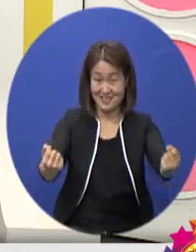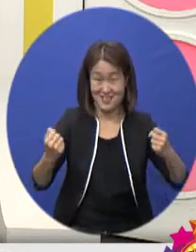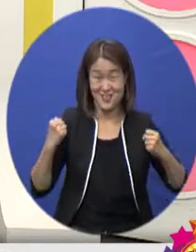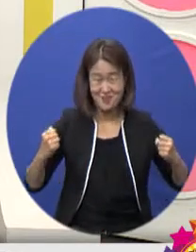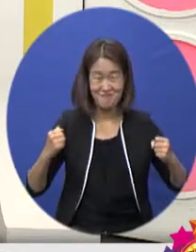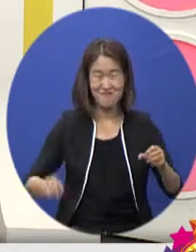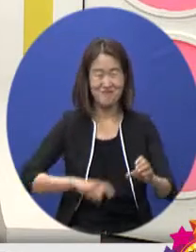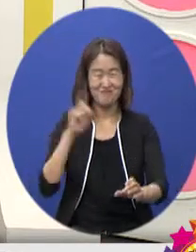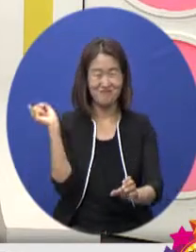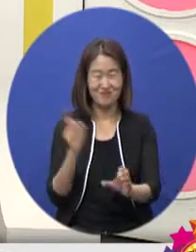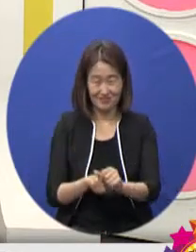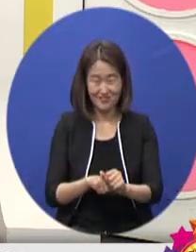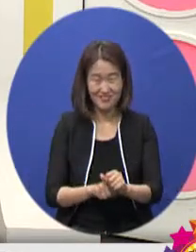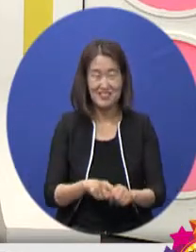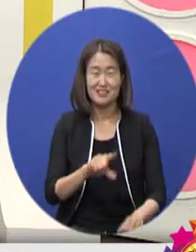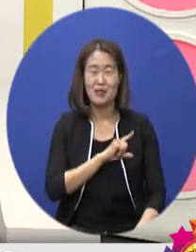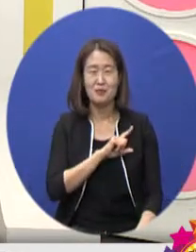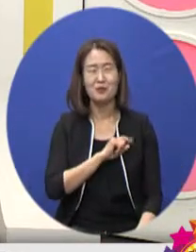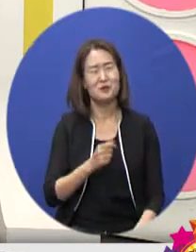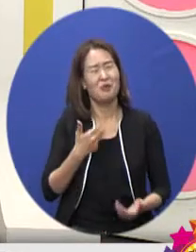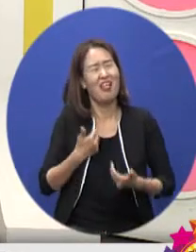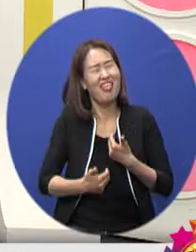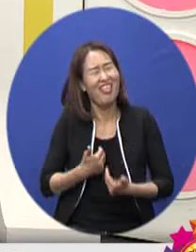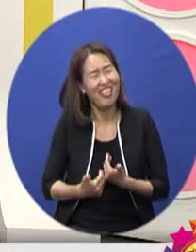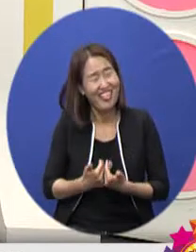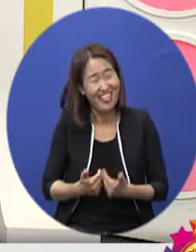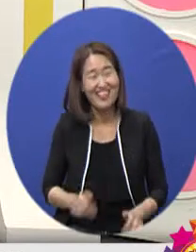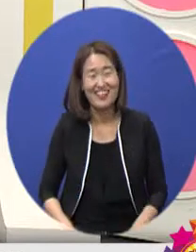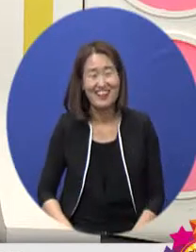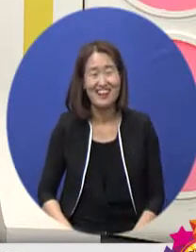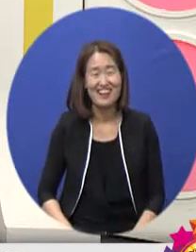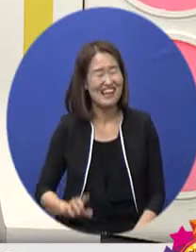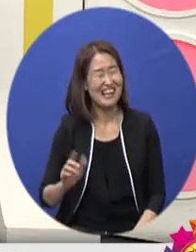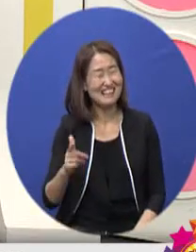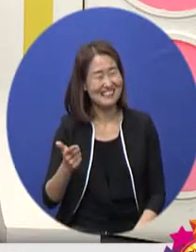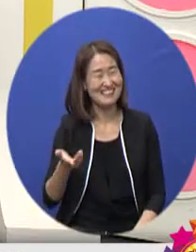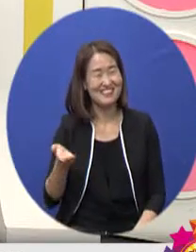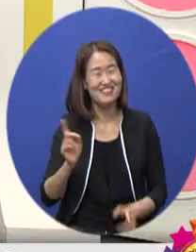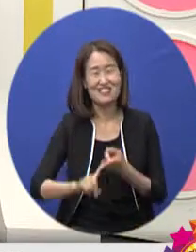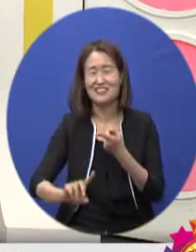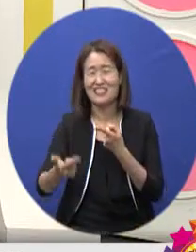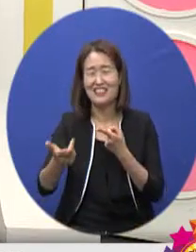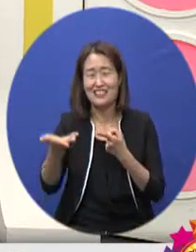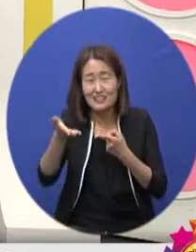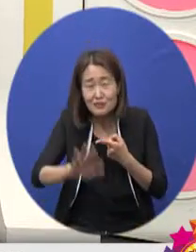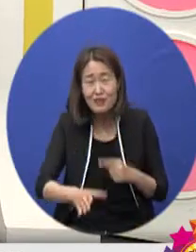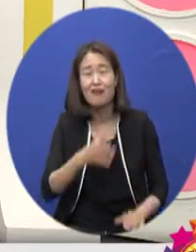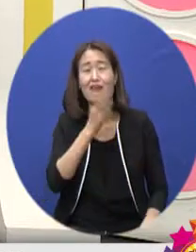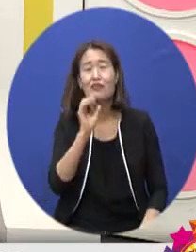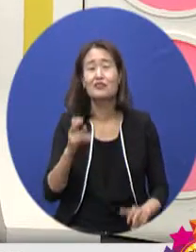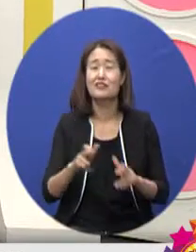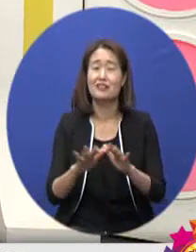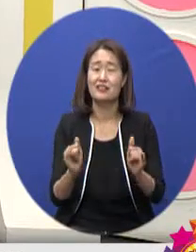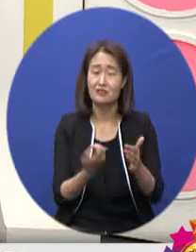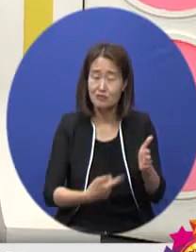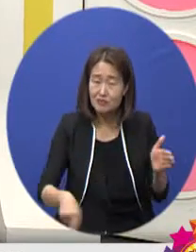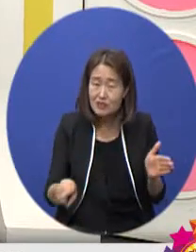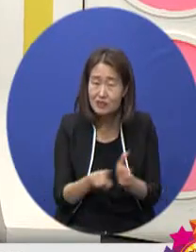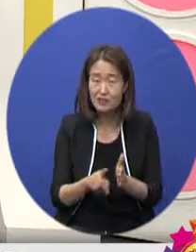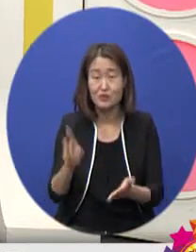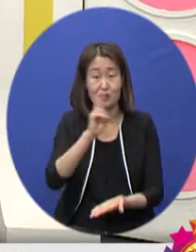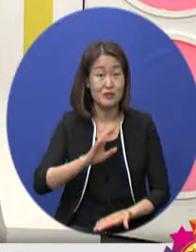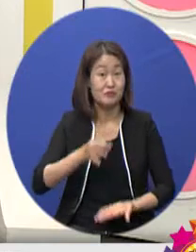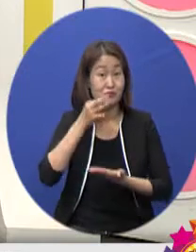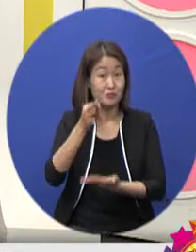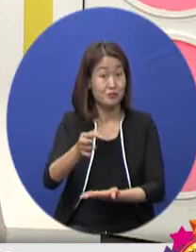힘내시라고요. 네. 제목이 좀 다소 아닐 수 있지만 네, 그래도 오늘 어르신들과 장애인분들을 위해서